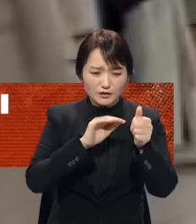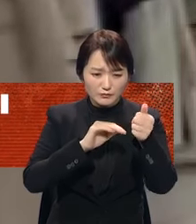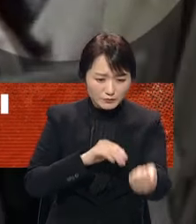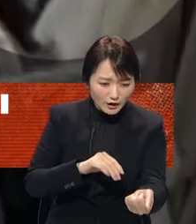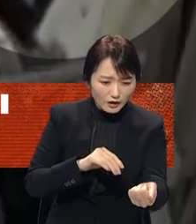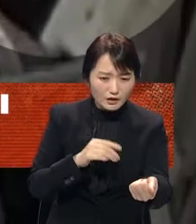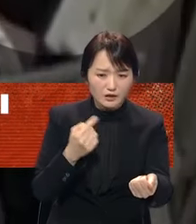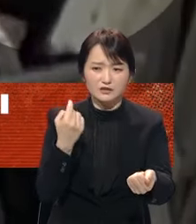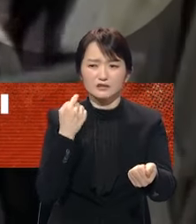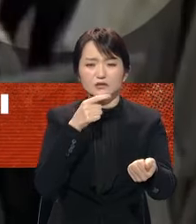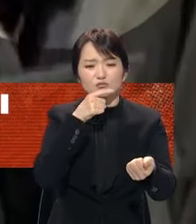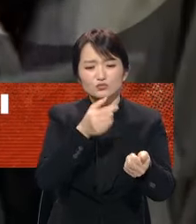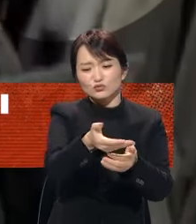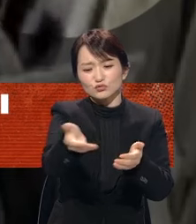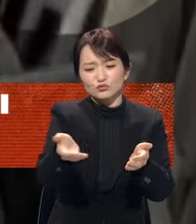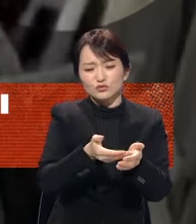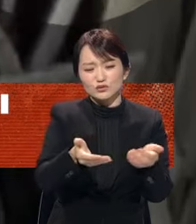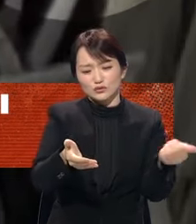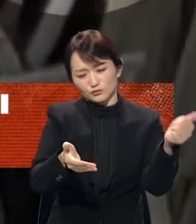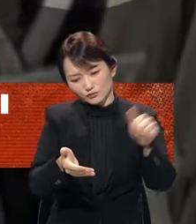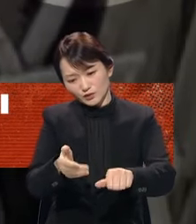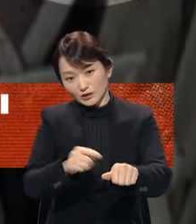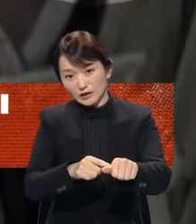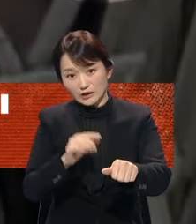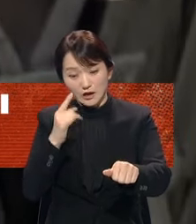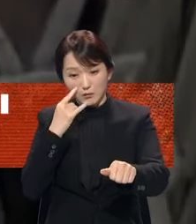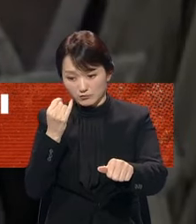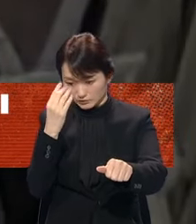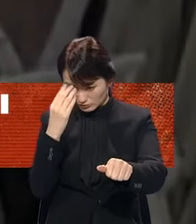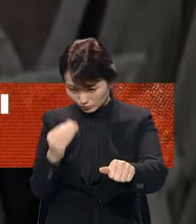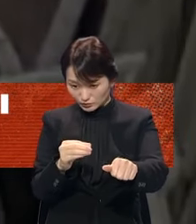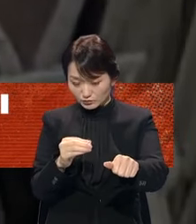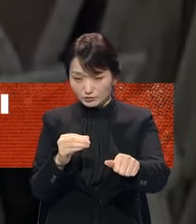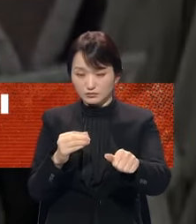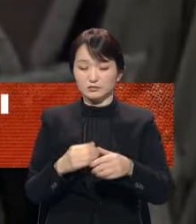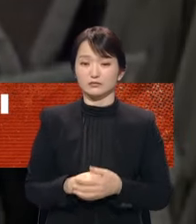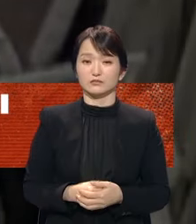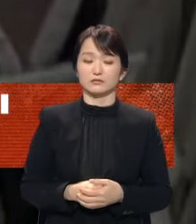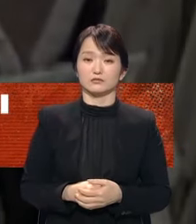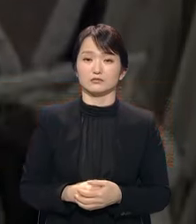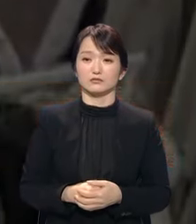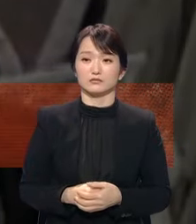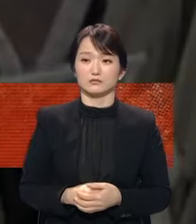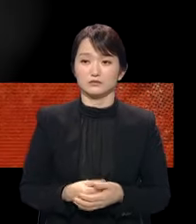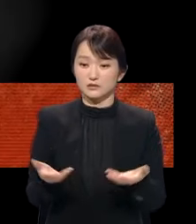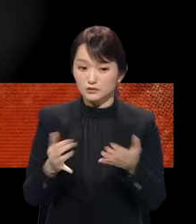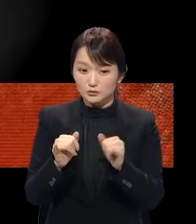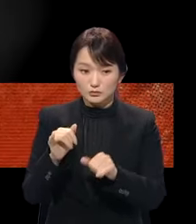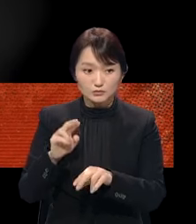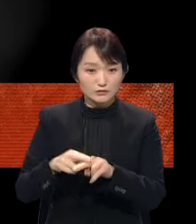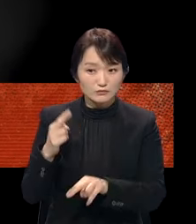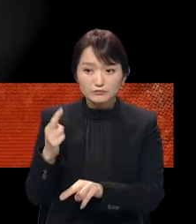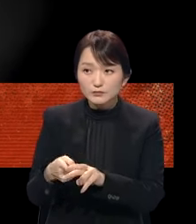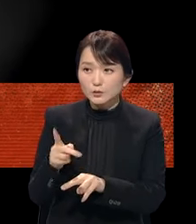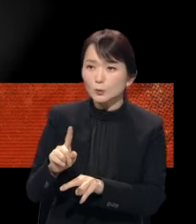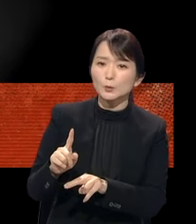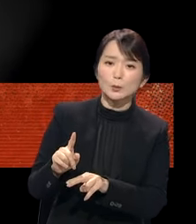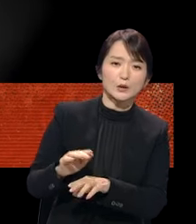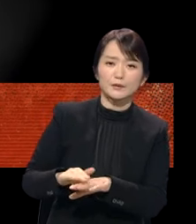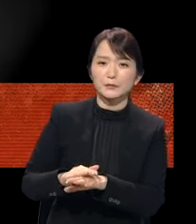분수대로 빠진 겁니다. 그런데 이걸 아이 엄마가 다 보고 있었거든요. 그런데 아이 엄마는 매장 직원 없는 걸 알고 어떤 수습도